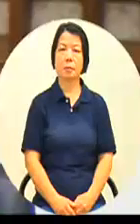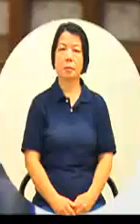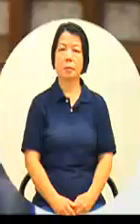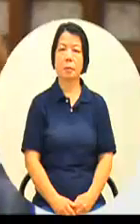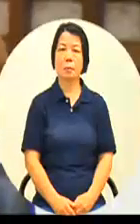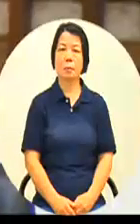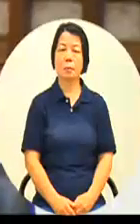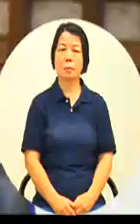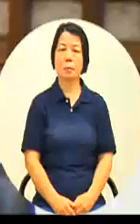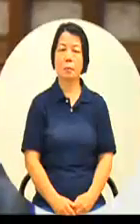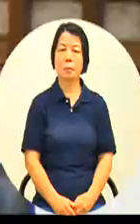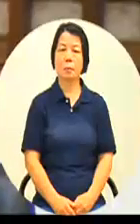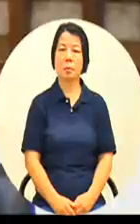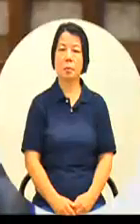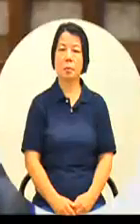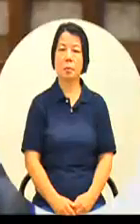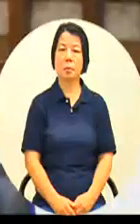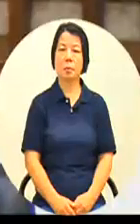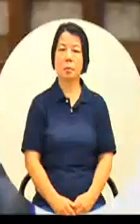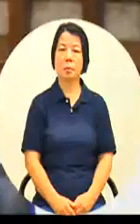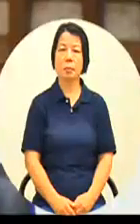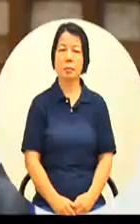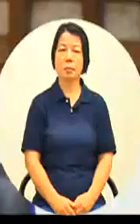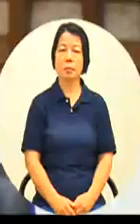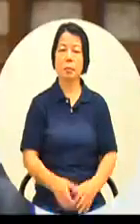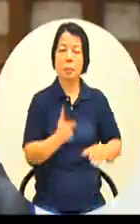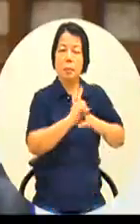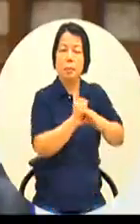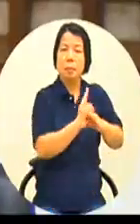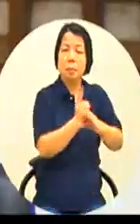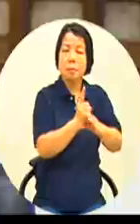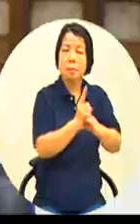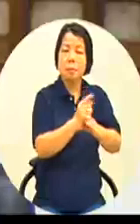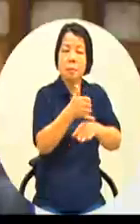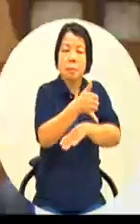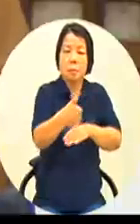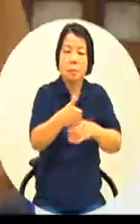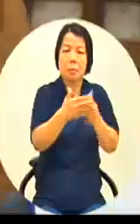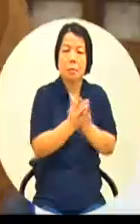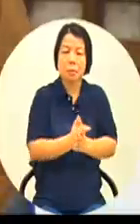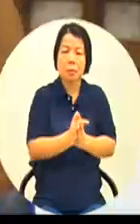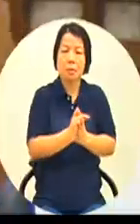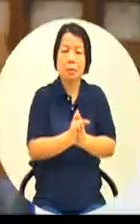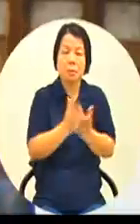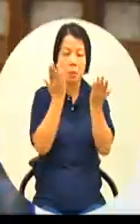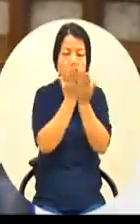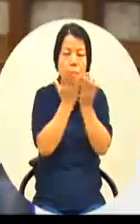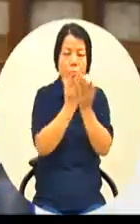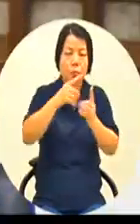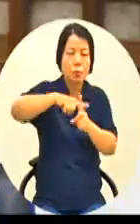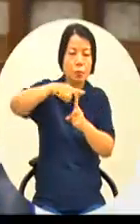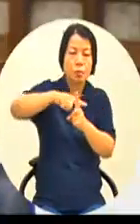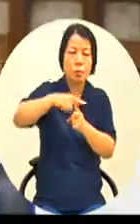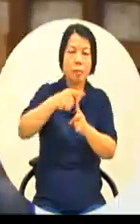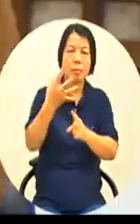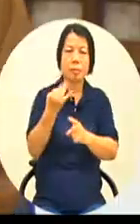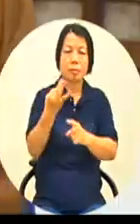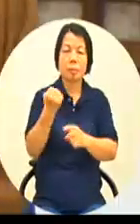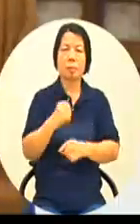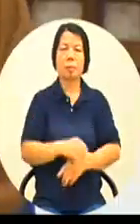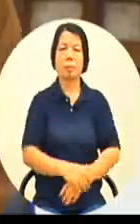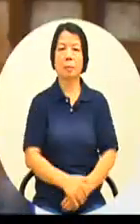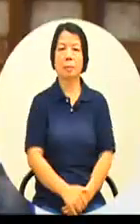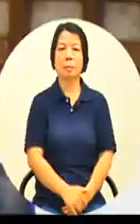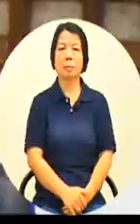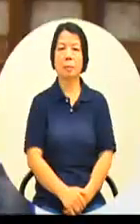酒驾伊的程度，大学的较侪，教授的较侪，高中的较侪，也是我这老师扎死的较侪，安